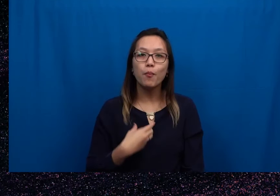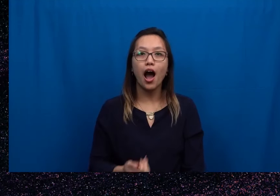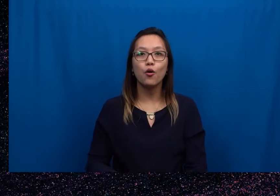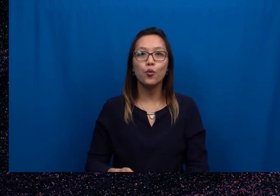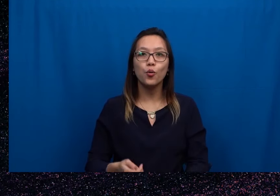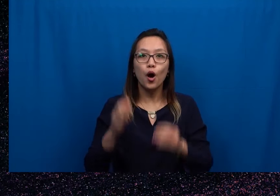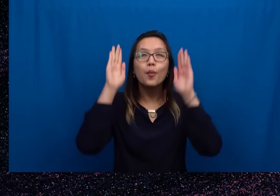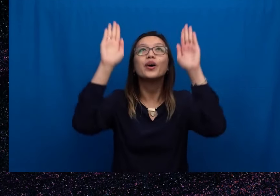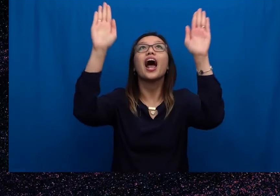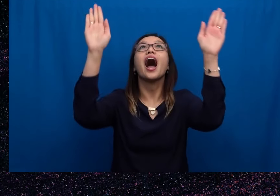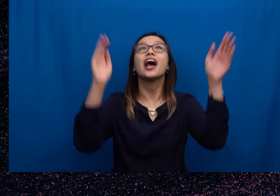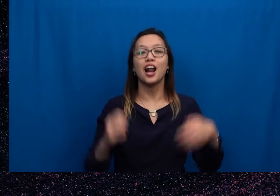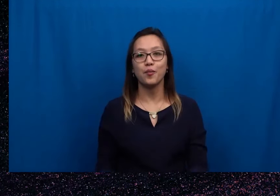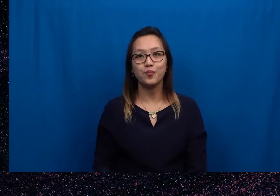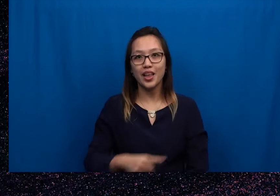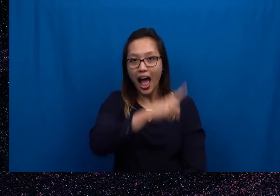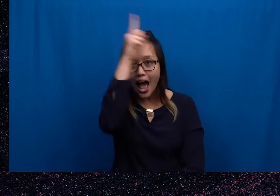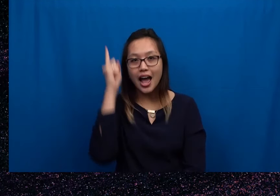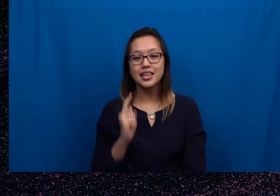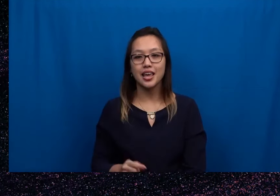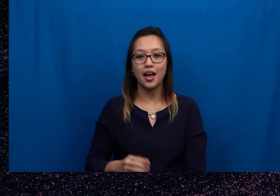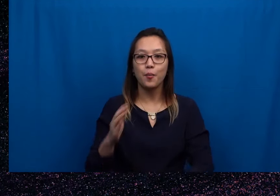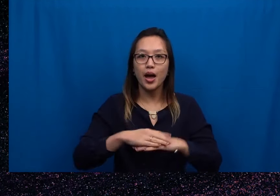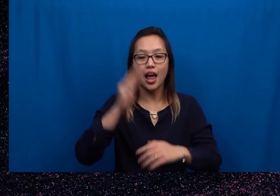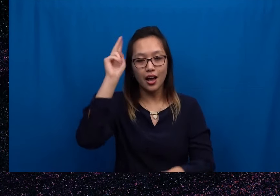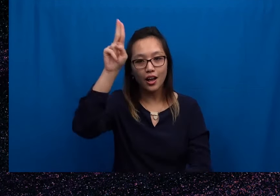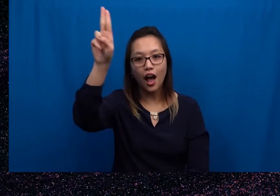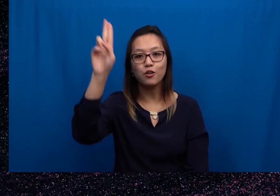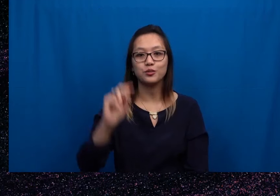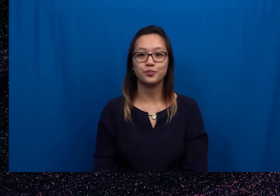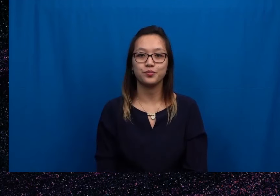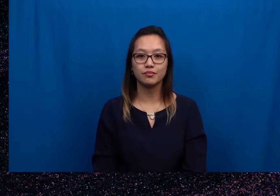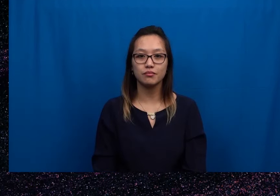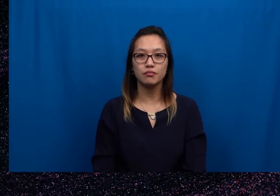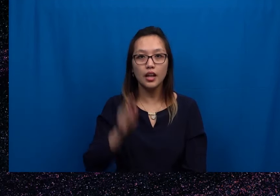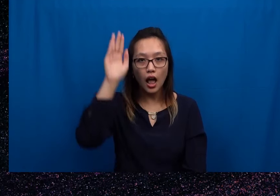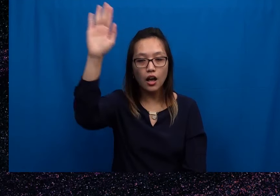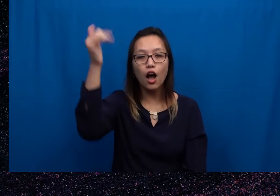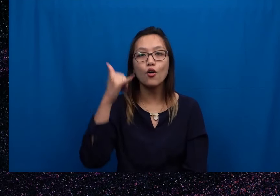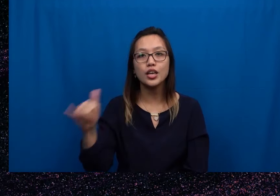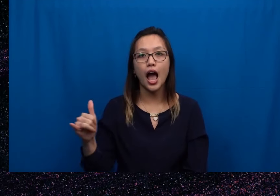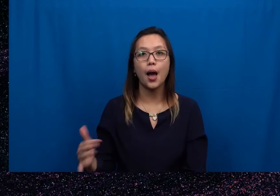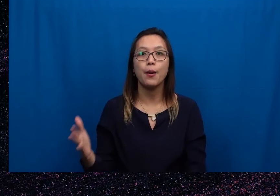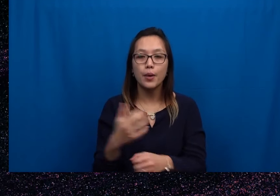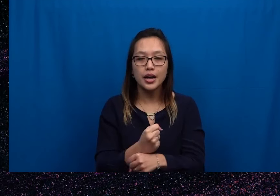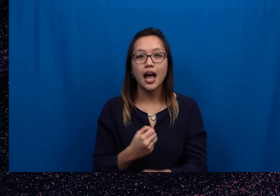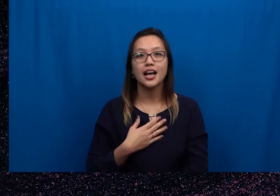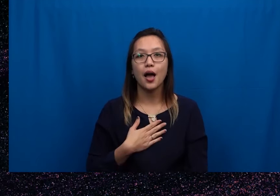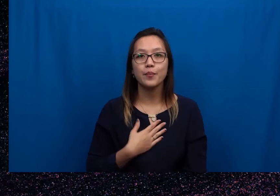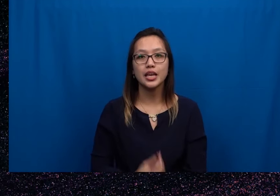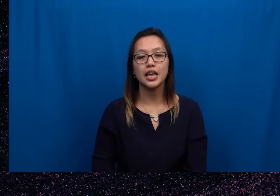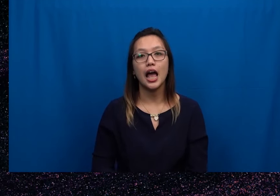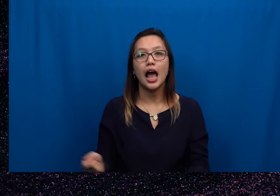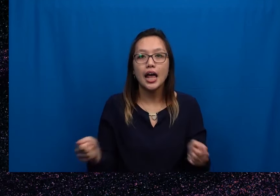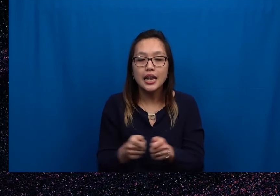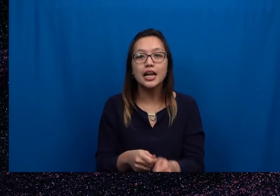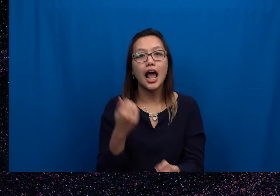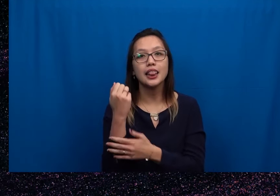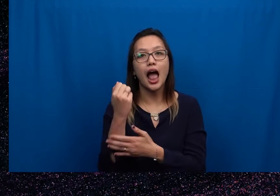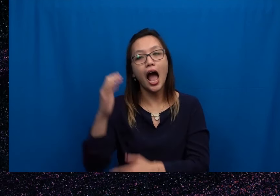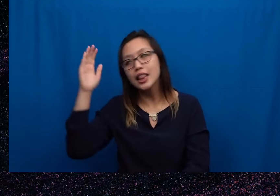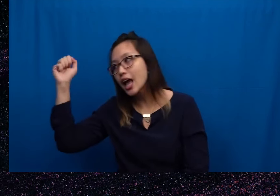Kami tidak mau takut akan hari ini maupun hari esok kami. Sebab Engkau yang memegang kami dengan tangan kanan-Mu yang membawa kami kepada